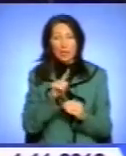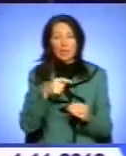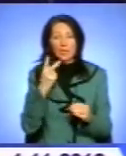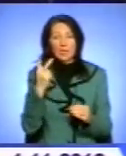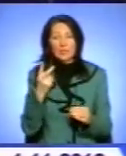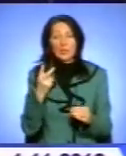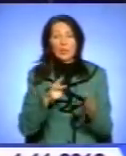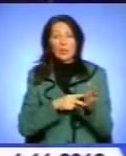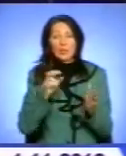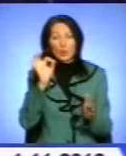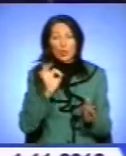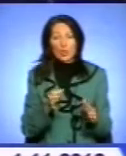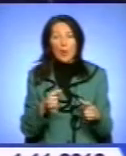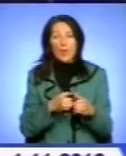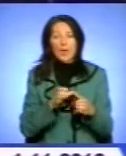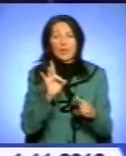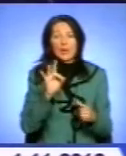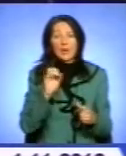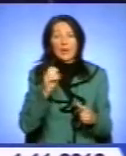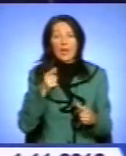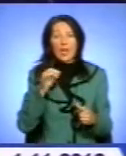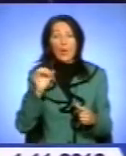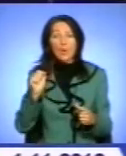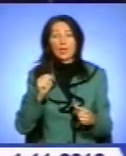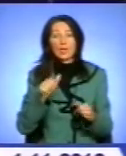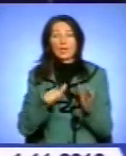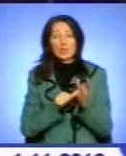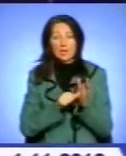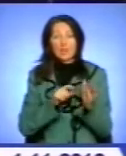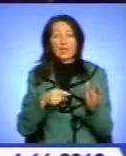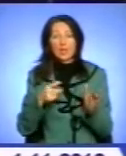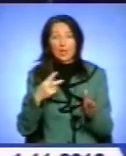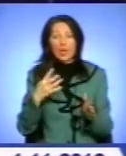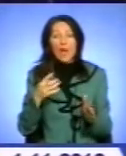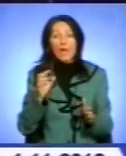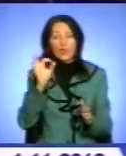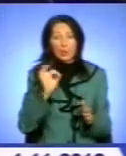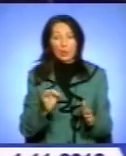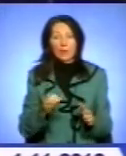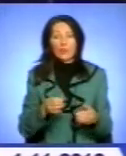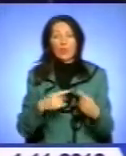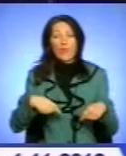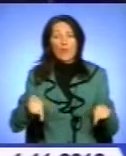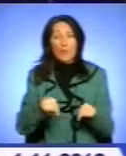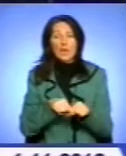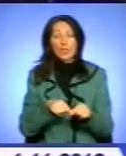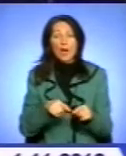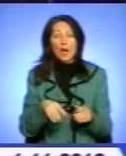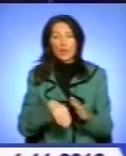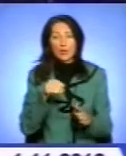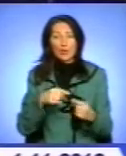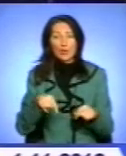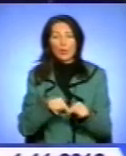14,67%. Та партія регіонів – 6,40%. В межах одномандатних виборчих округів з Тернопільщини до Верховної Ради